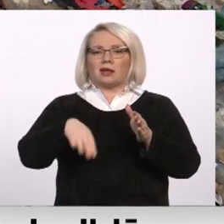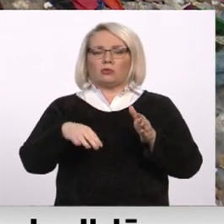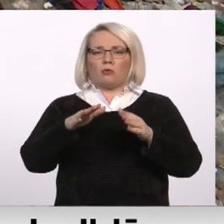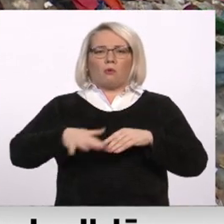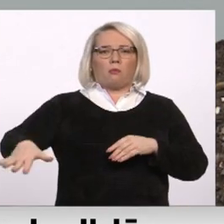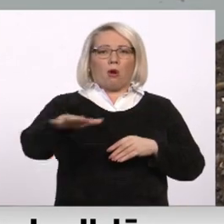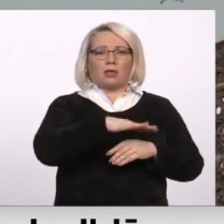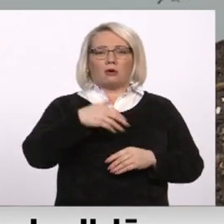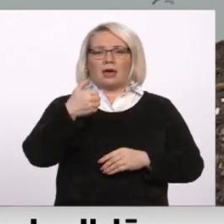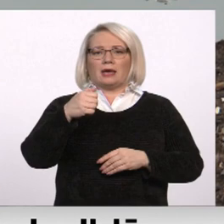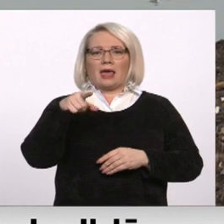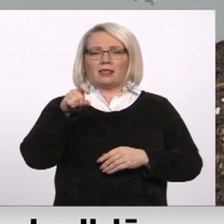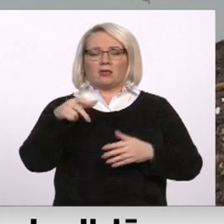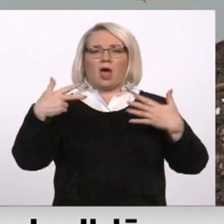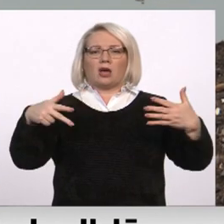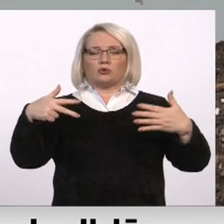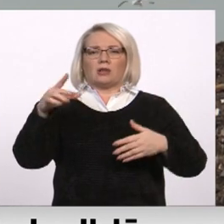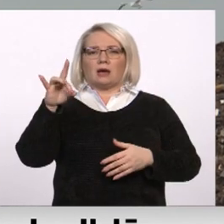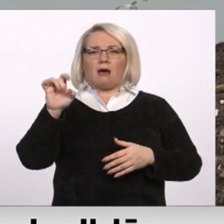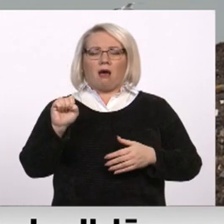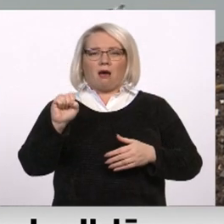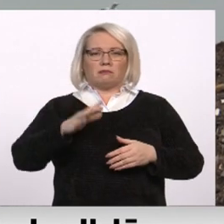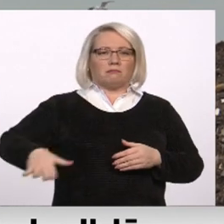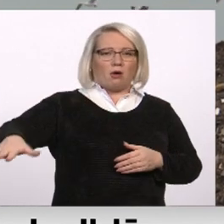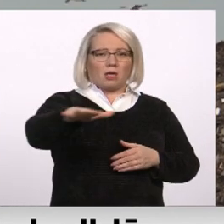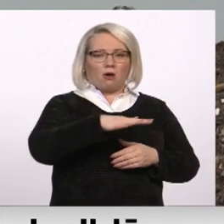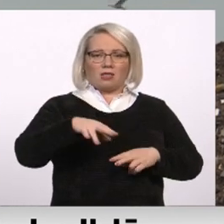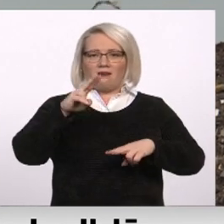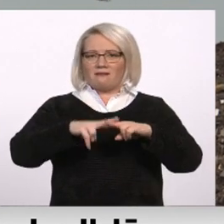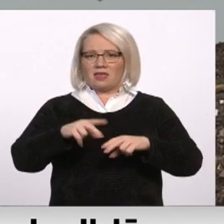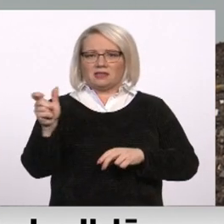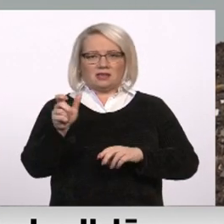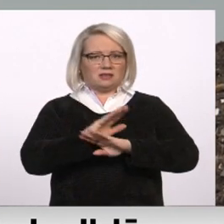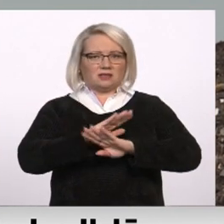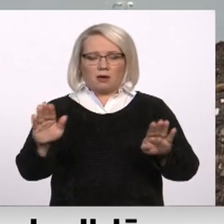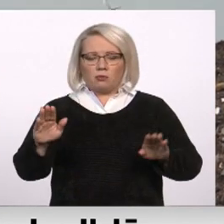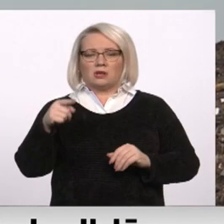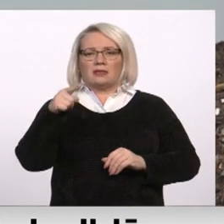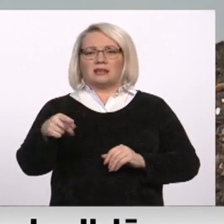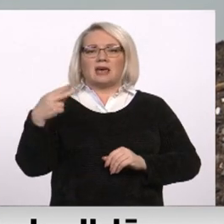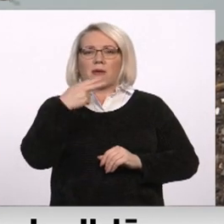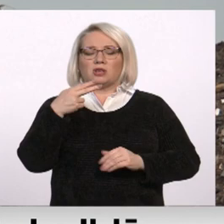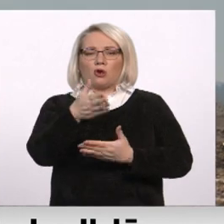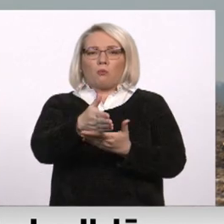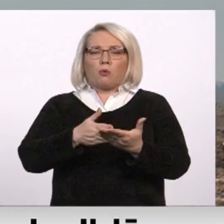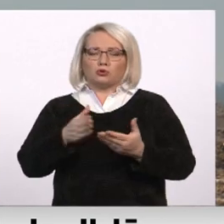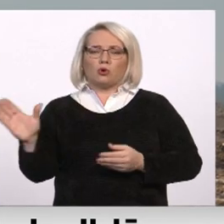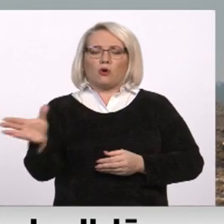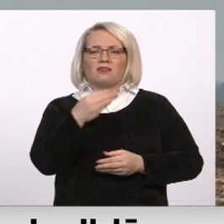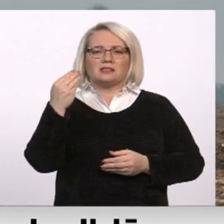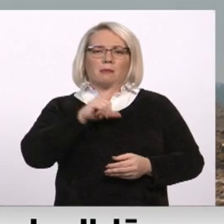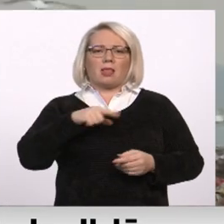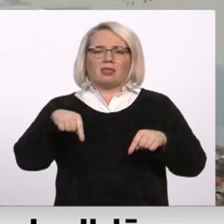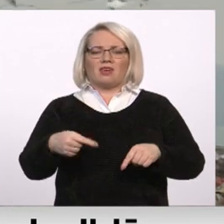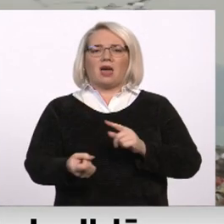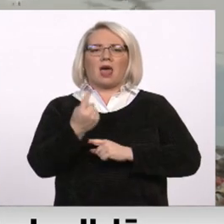ka 80 hektāru lielajā poligonā drīz vairs nebūs vietas. Tas apsaimnieko aptuveni pusi no visiem Latvijas radītajiem sadzīves atkritumiem,